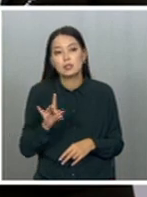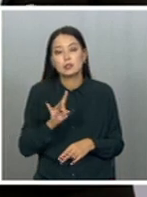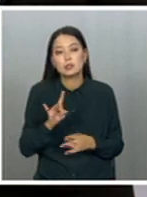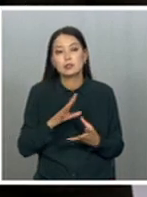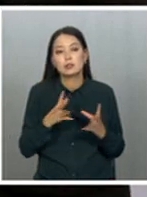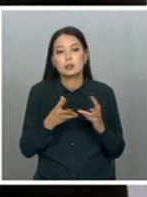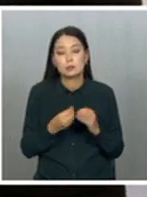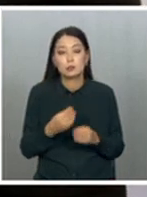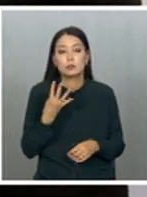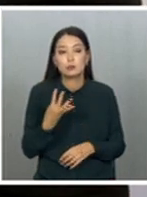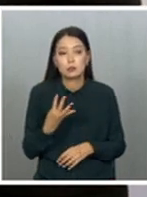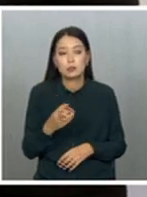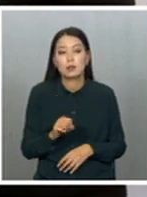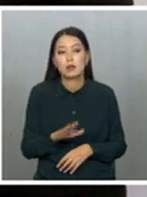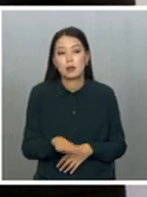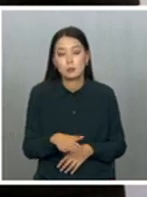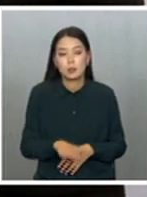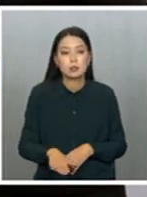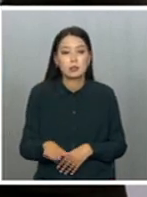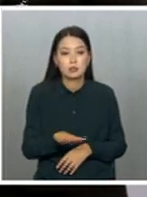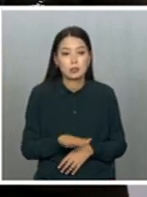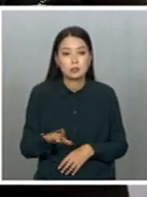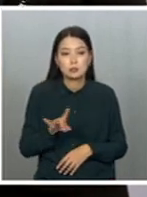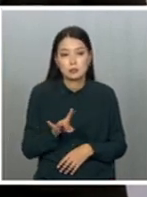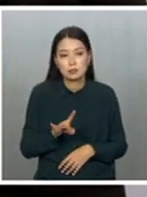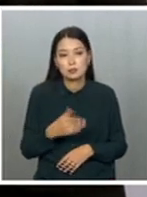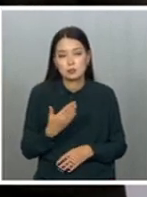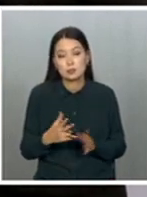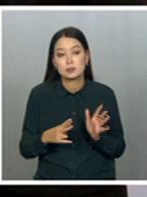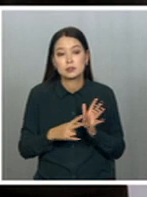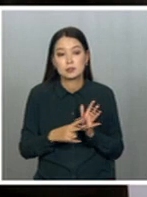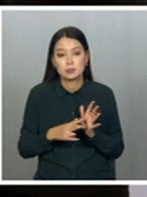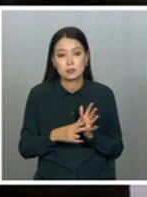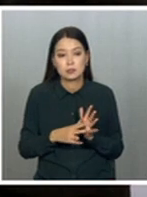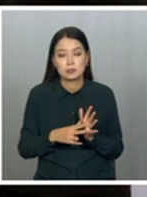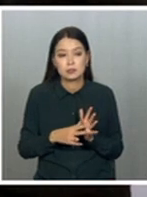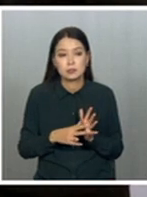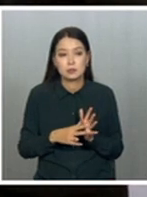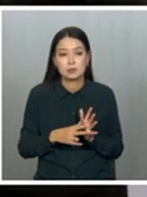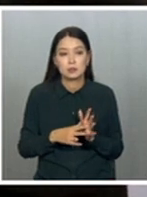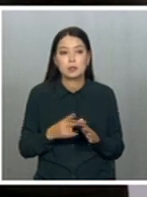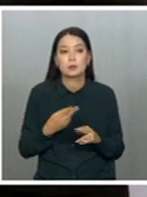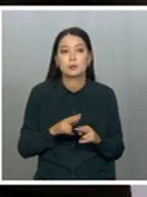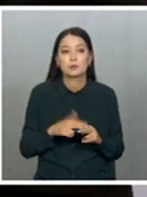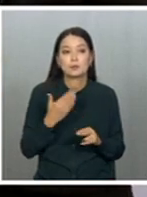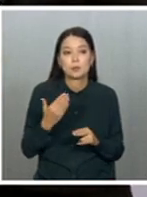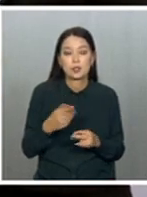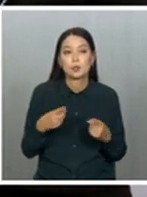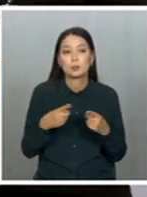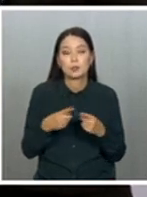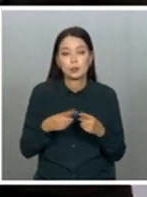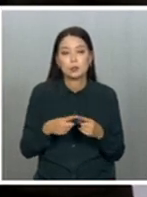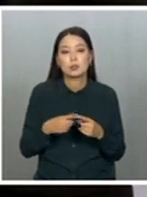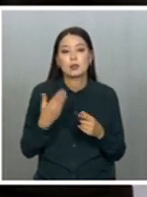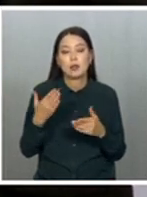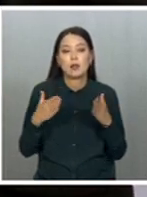қабырғалары 4, төменгі табанындағы шаршының қабырғалары 8. Қиық пирамиданың бүйір қабырғасын табу